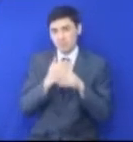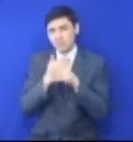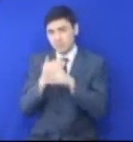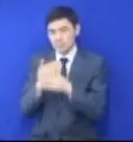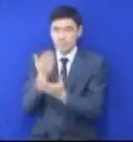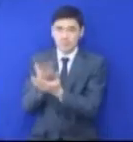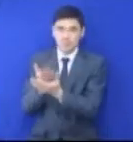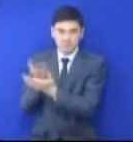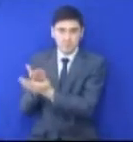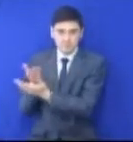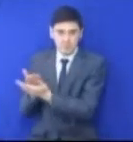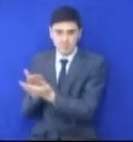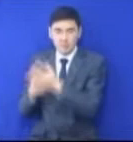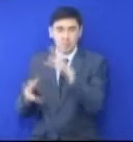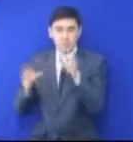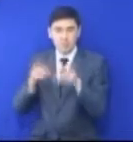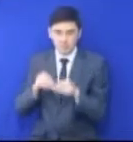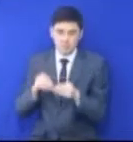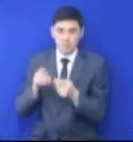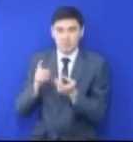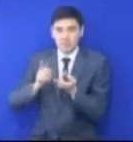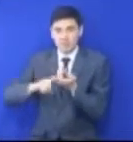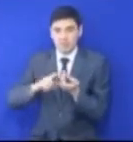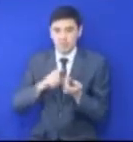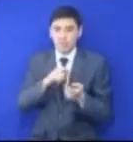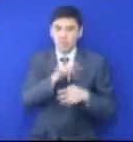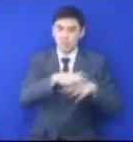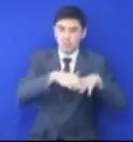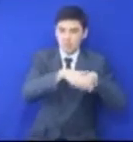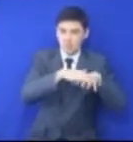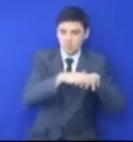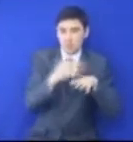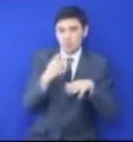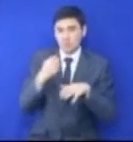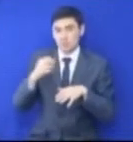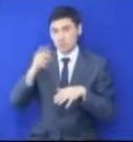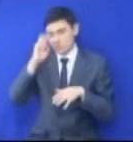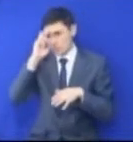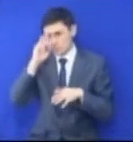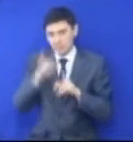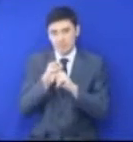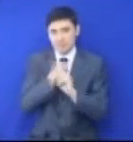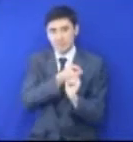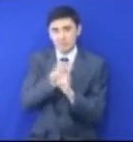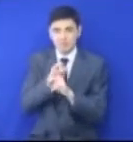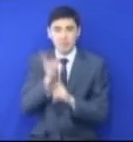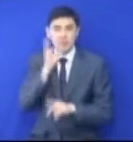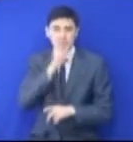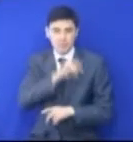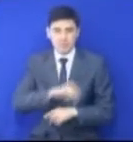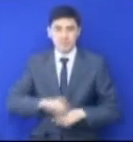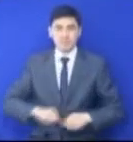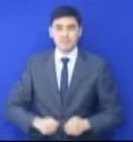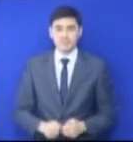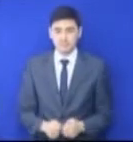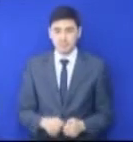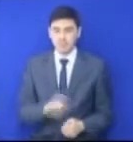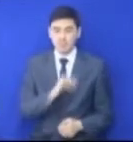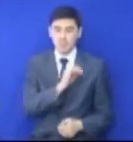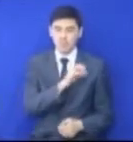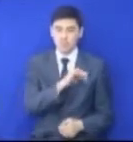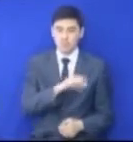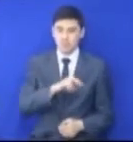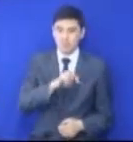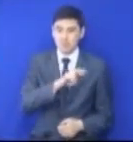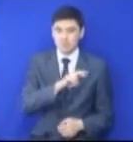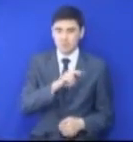правовой помощи населению, а также укрепление взаимосвязи между государством и населением. В акции приняли участие представители управления юстиции,